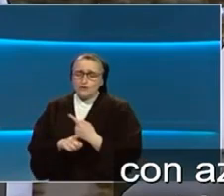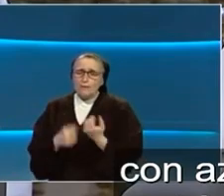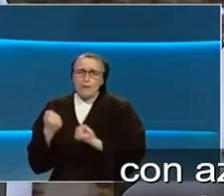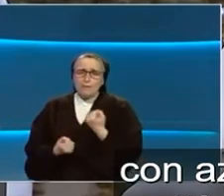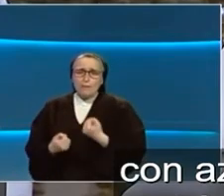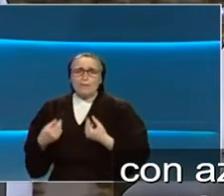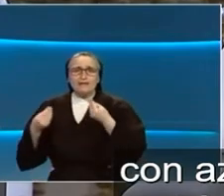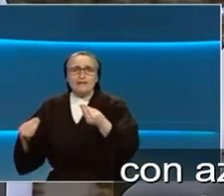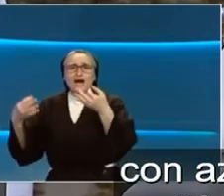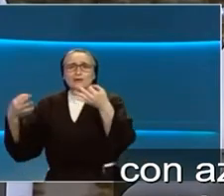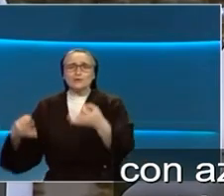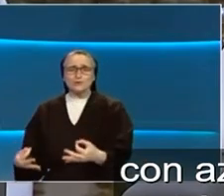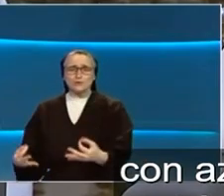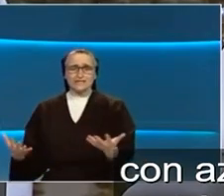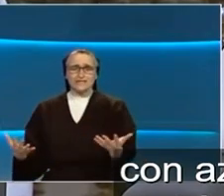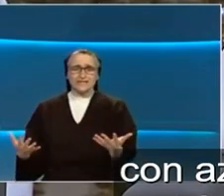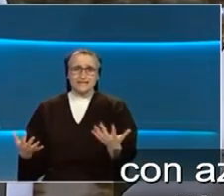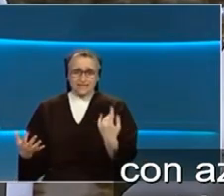애틋함,